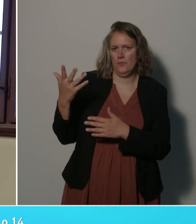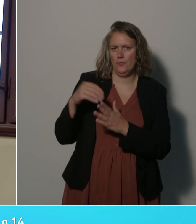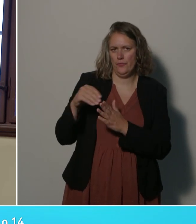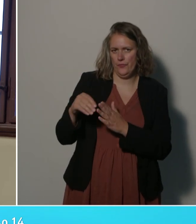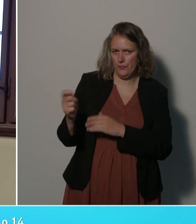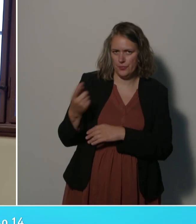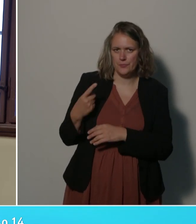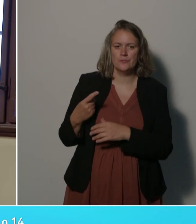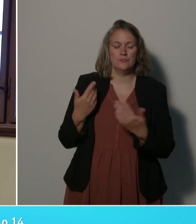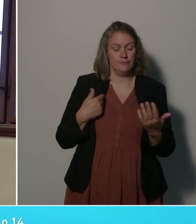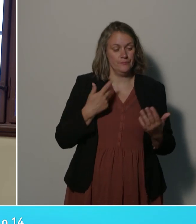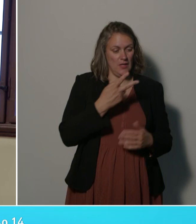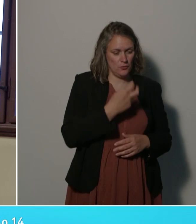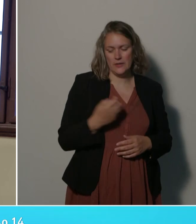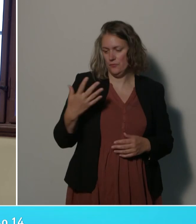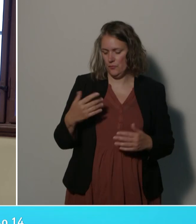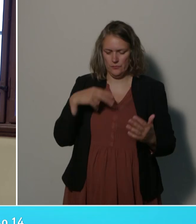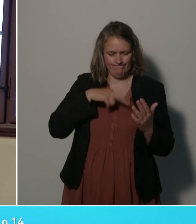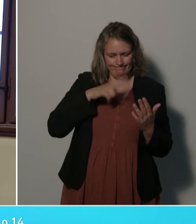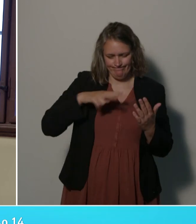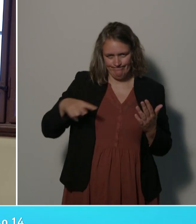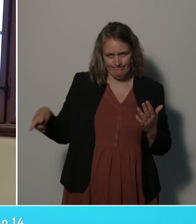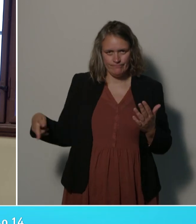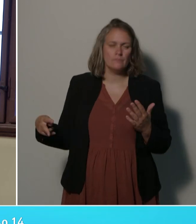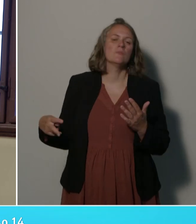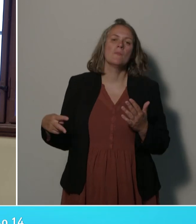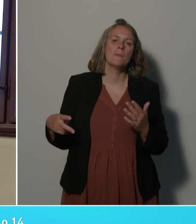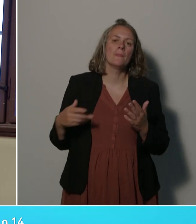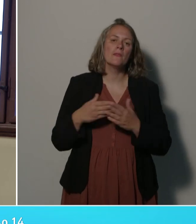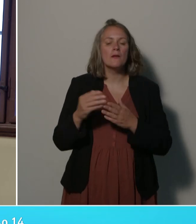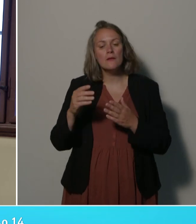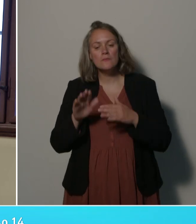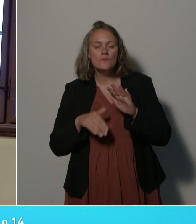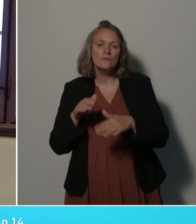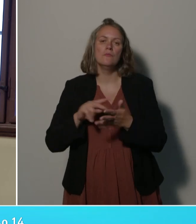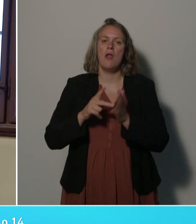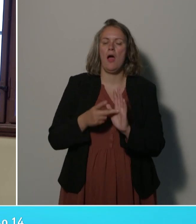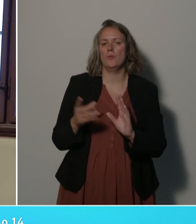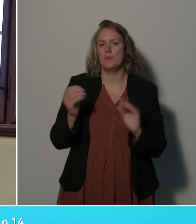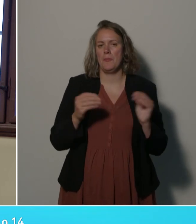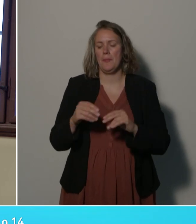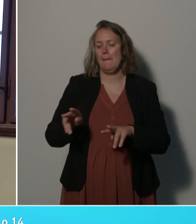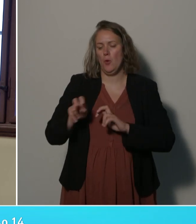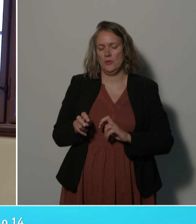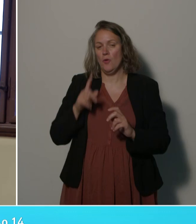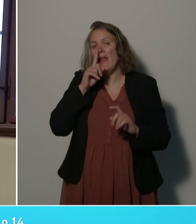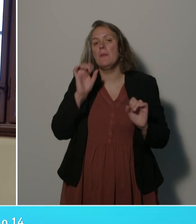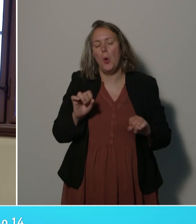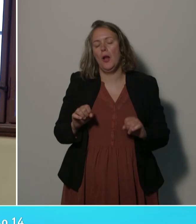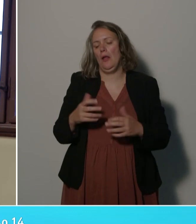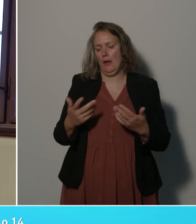Diese wurden gesichtet und in die weitere Planung, soweit das möglich war,